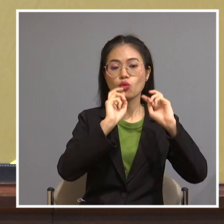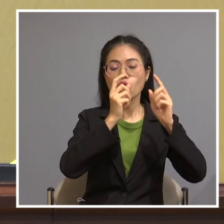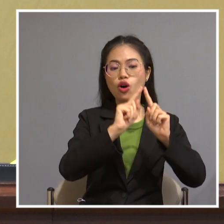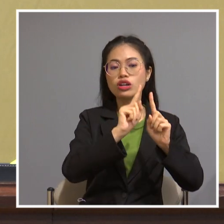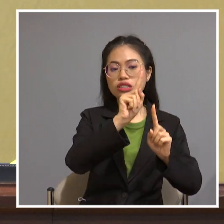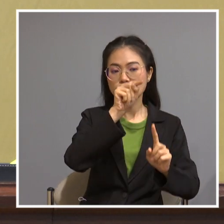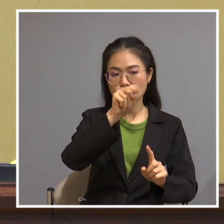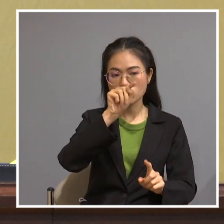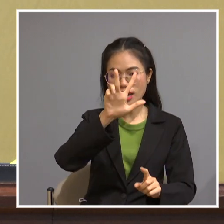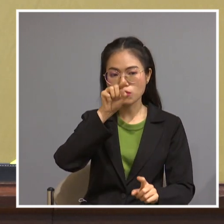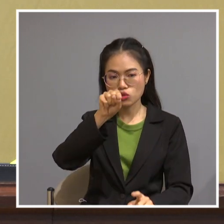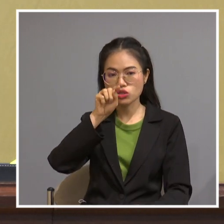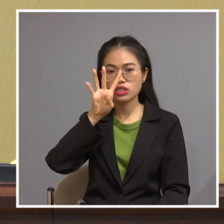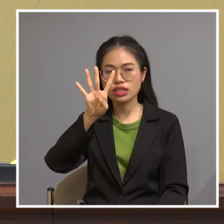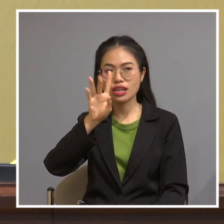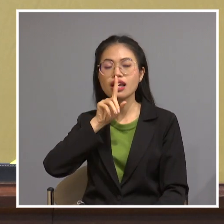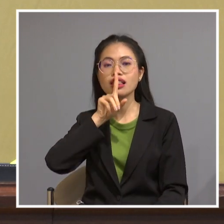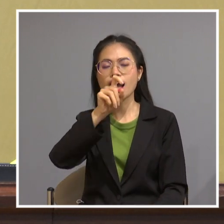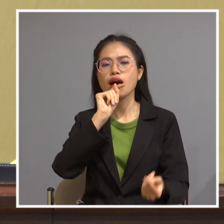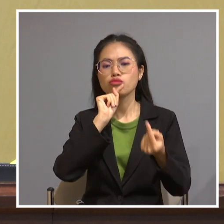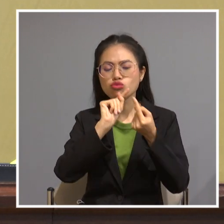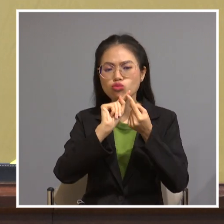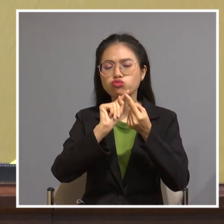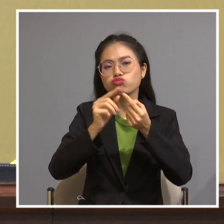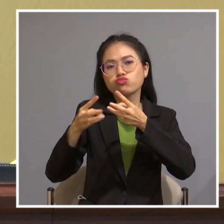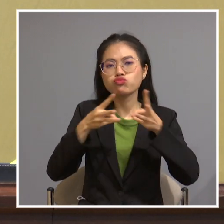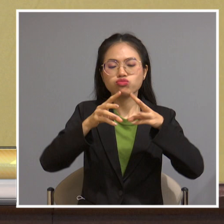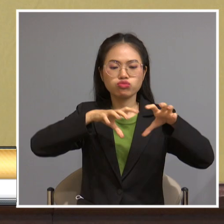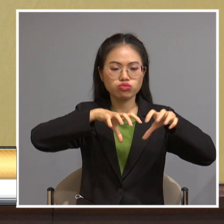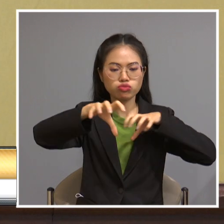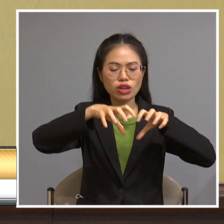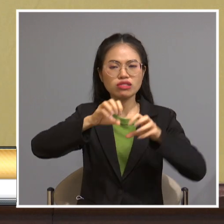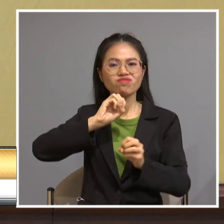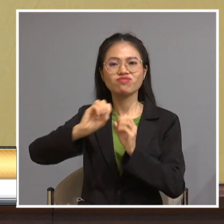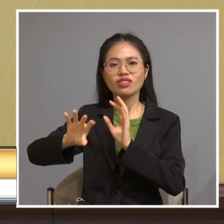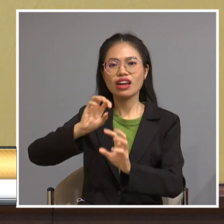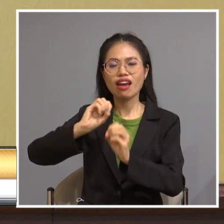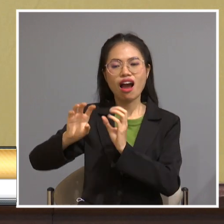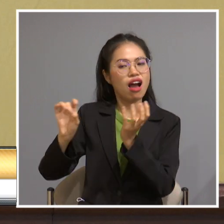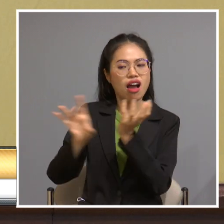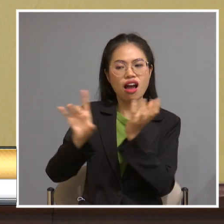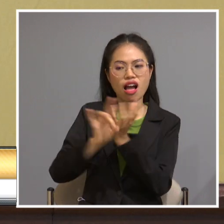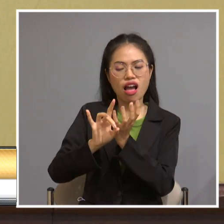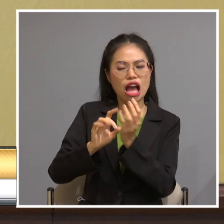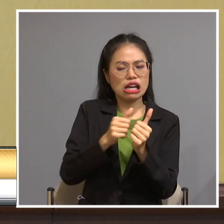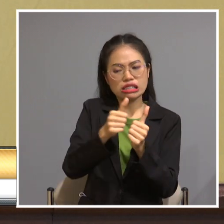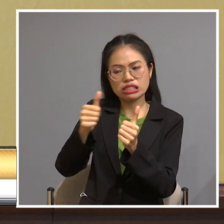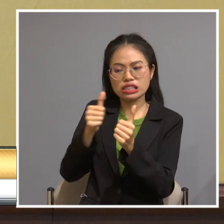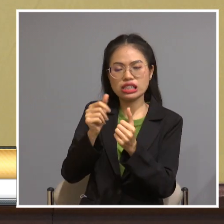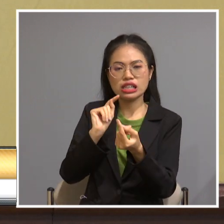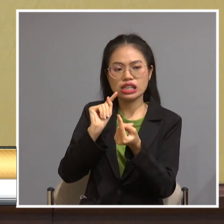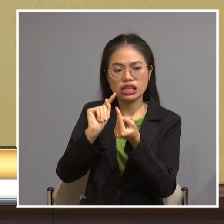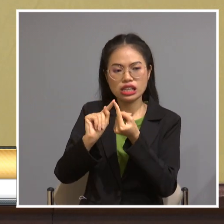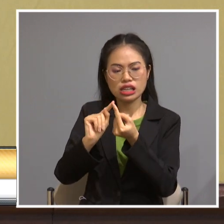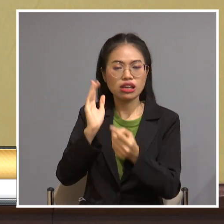ทามแยกเฉาะที่ 212 เรื่องการบริหารจัดการขยะให้เกิดปษษิทธภาพอย่ยั่งเยืนของท่าน